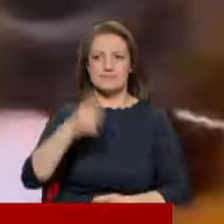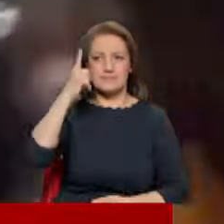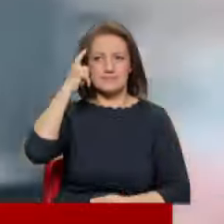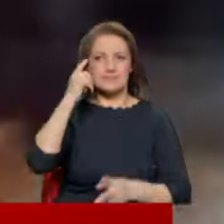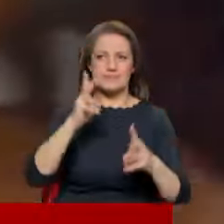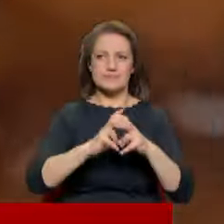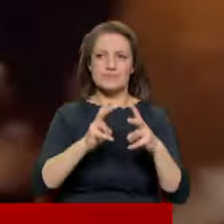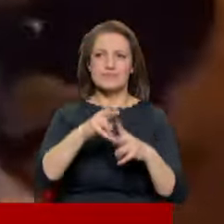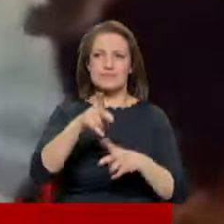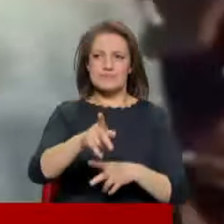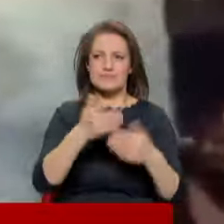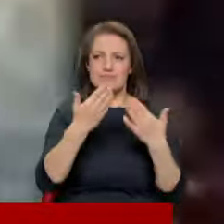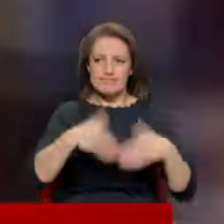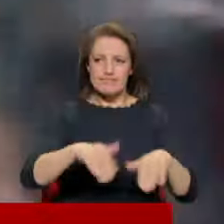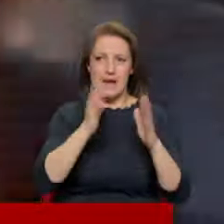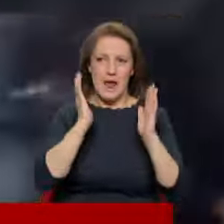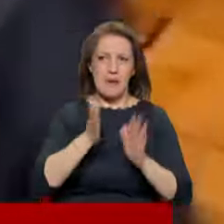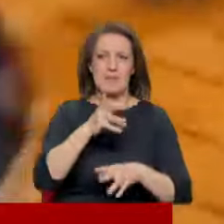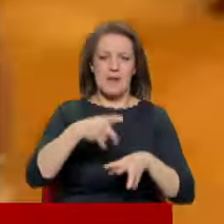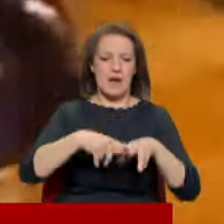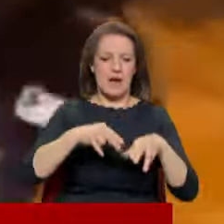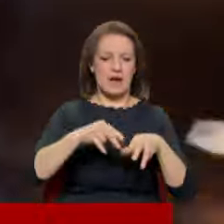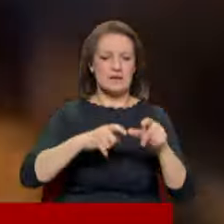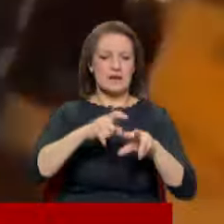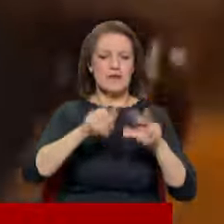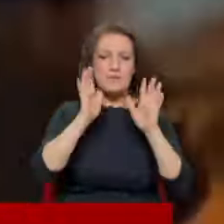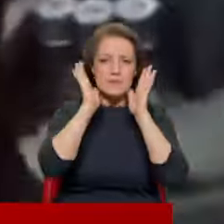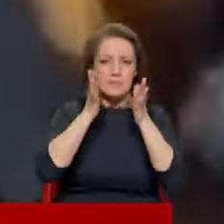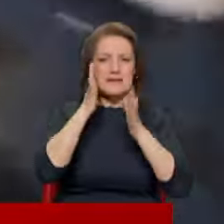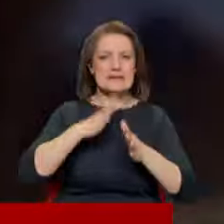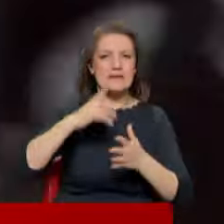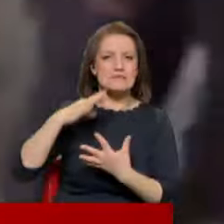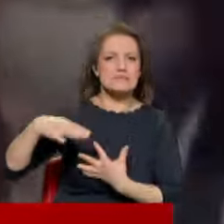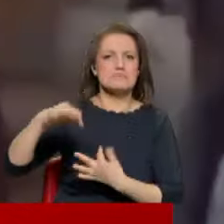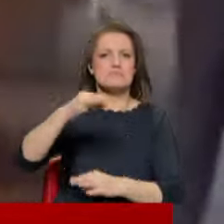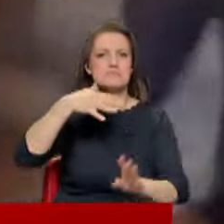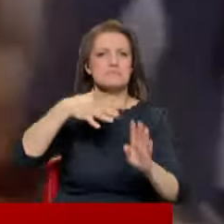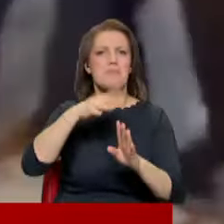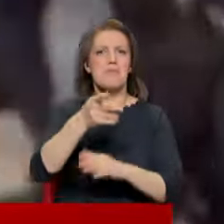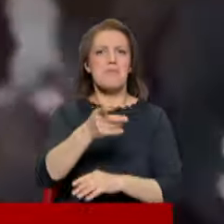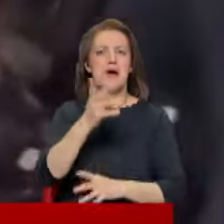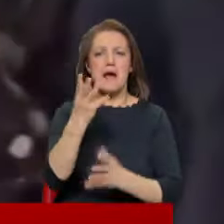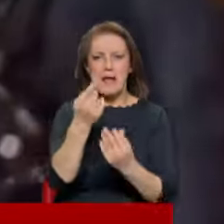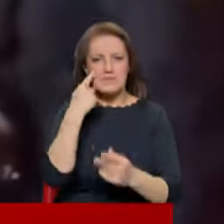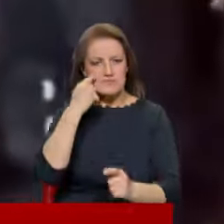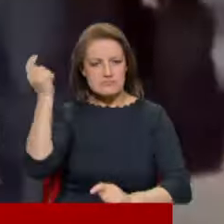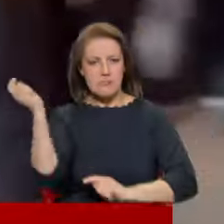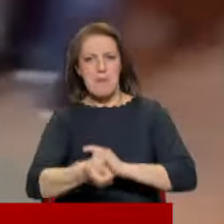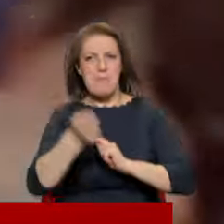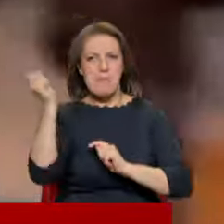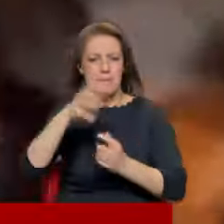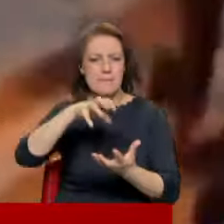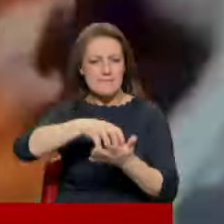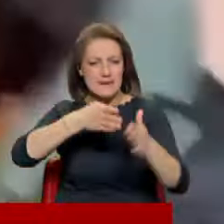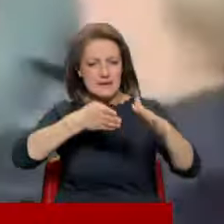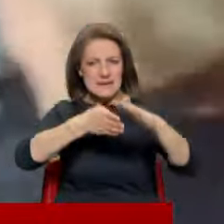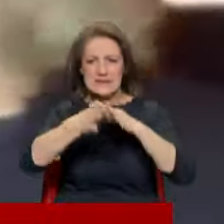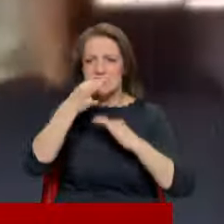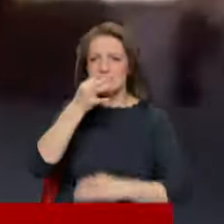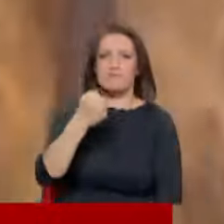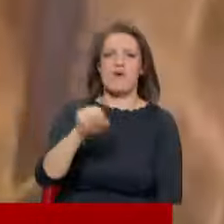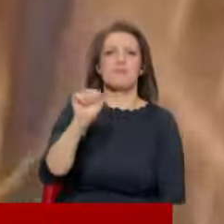İsrail polisi kısıtlamalara rağmen Aksa'da namaz kılmak isteyenlere saldırdı. Kalabalığı copladı, Mescid-i Aksa'ya girişlerine